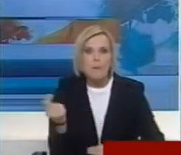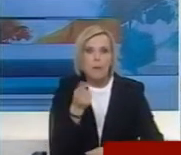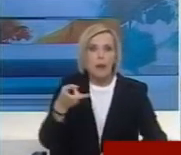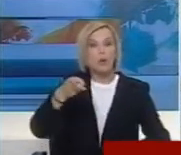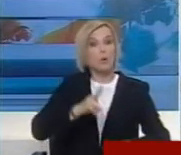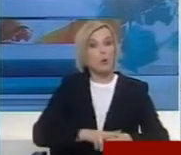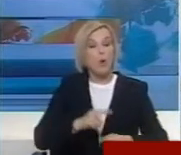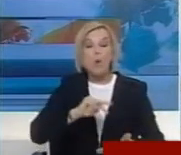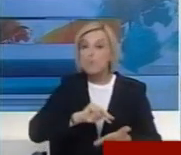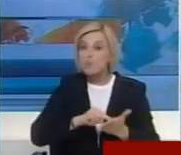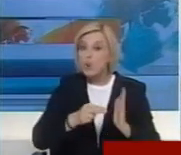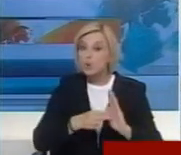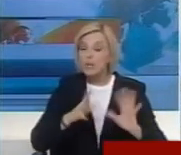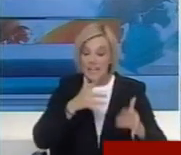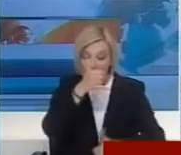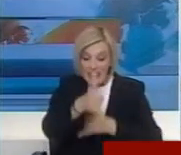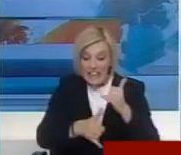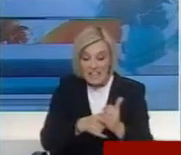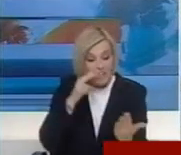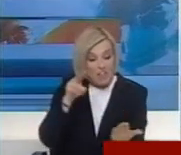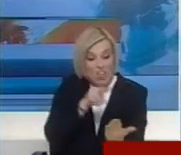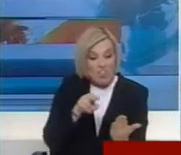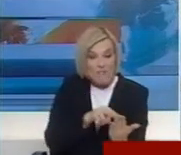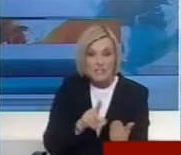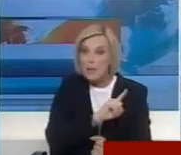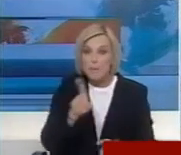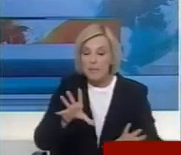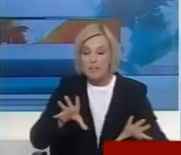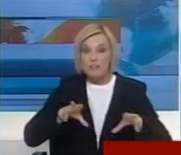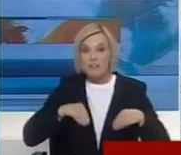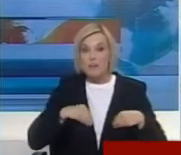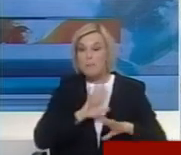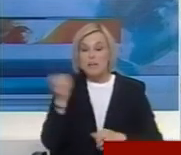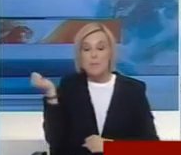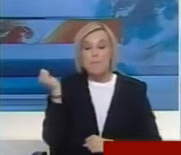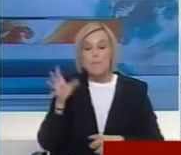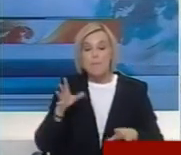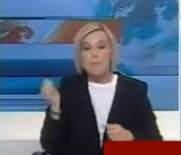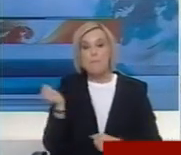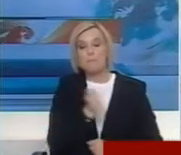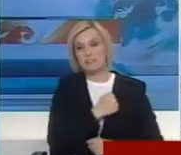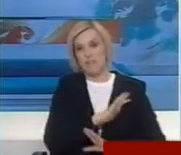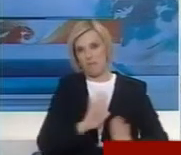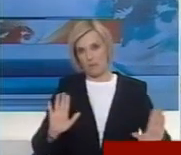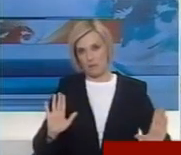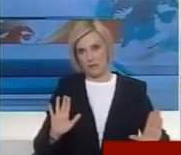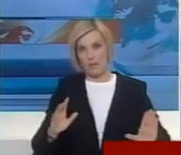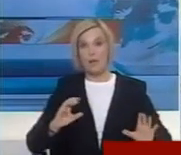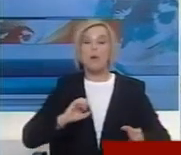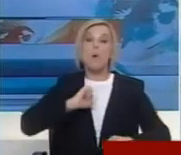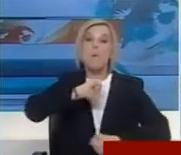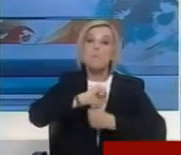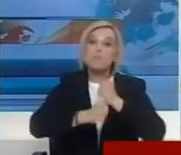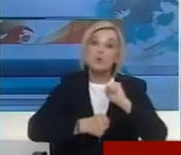μπορεί να γίνει πιο επικίνδυνη από τον ιό. Σχετικά με άλλες θεραπευτικές επιλογές γίνονται προσπάθειες σε όλο τον κόσμο.